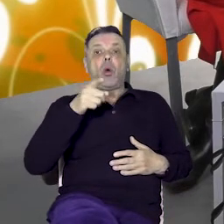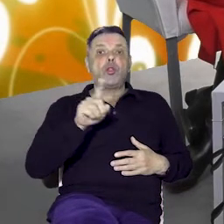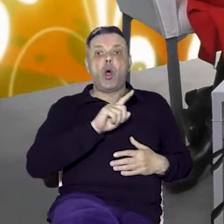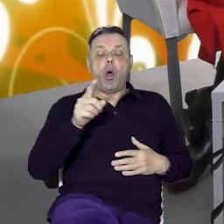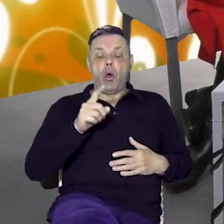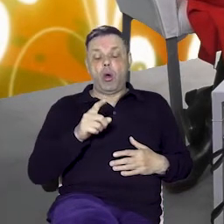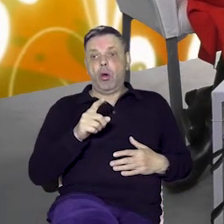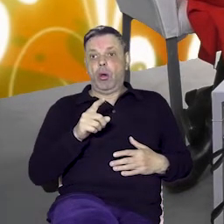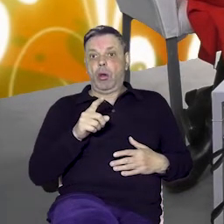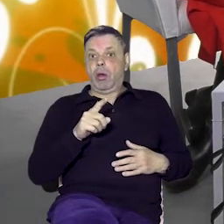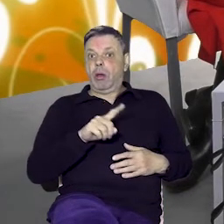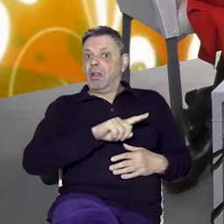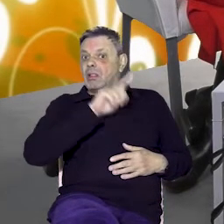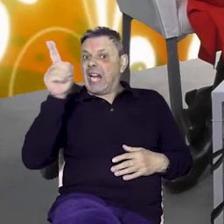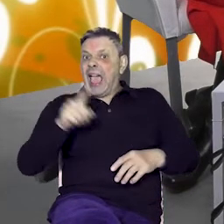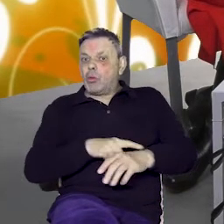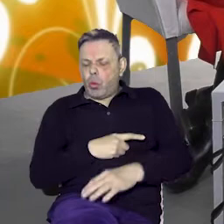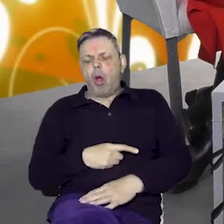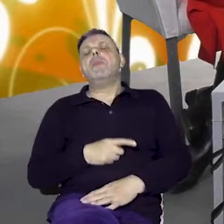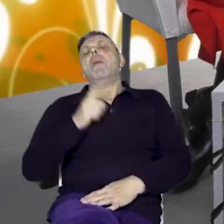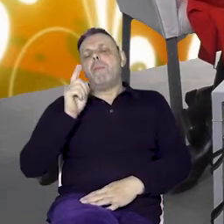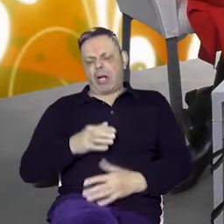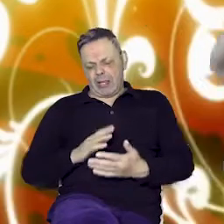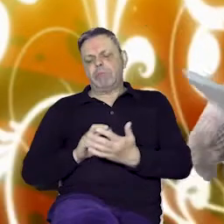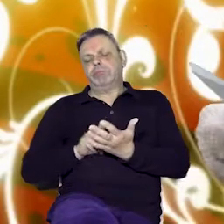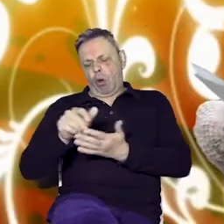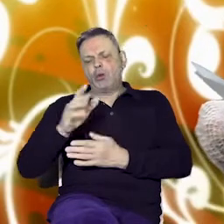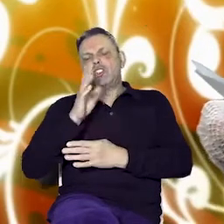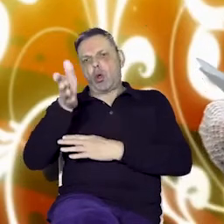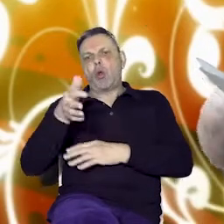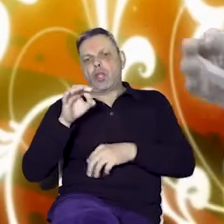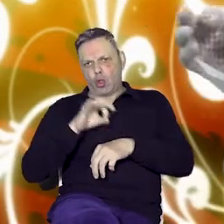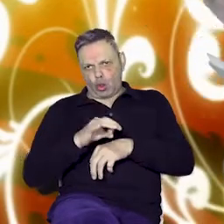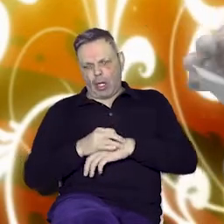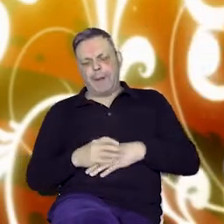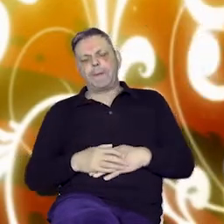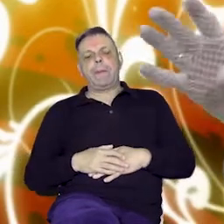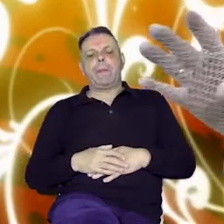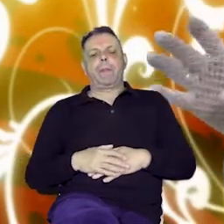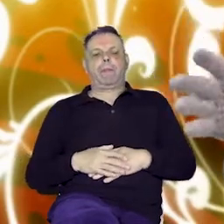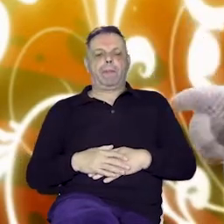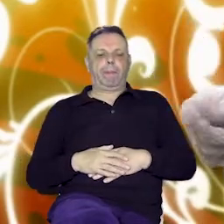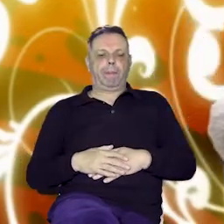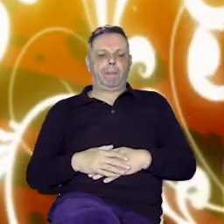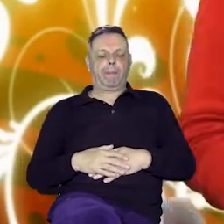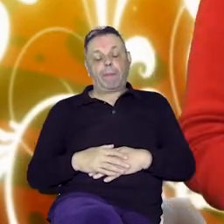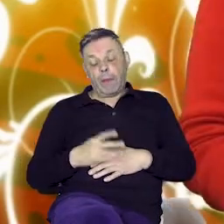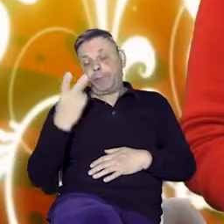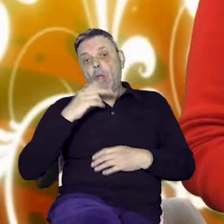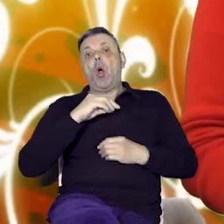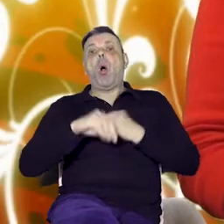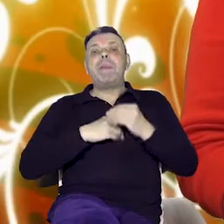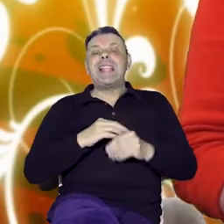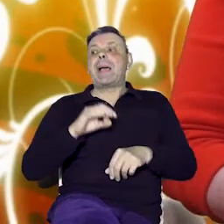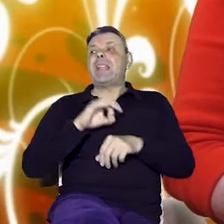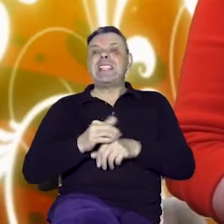prolazi, ako to traje, vrijeme je da se obratite svom liječniku. Obiteljske medicine. Pa u stvari, obiteljska medicina je naš prvi